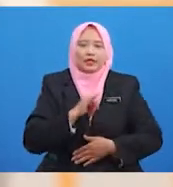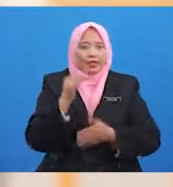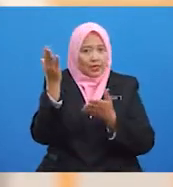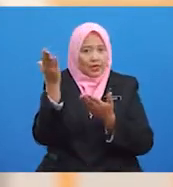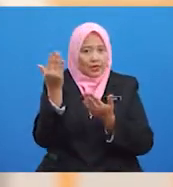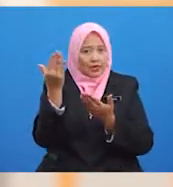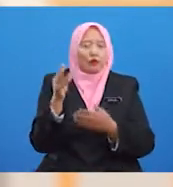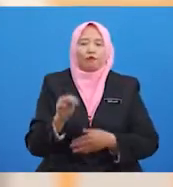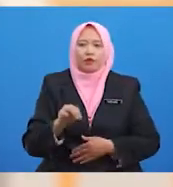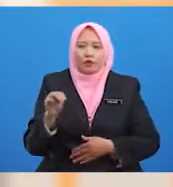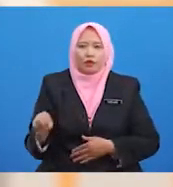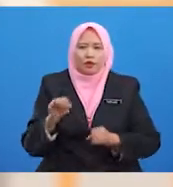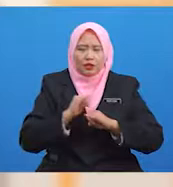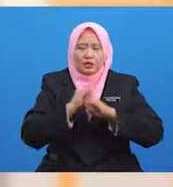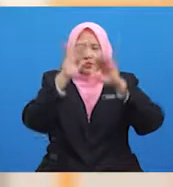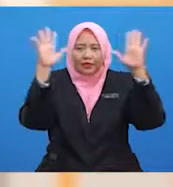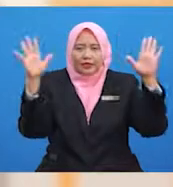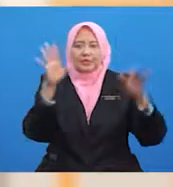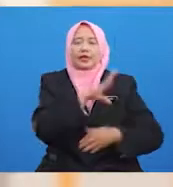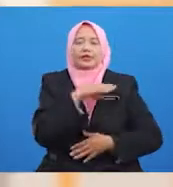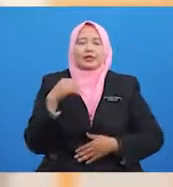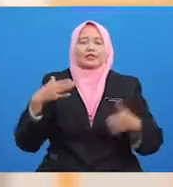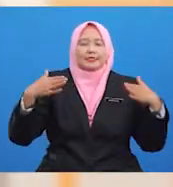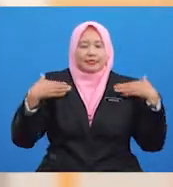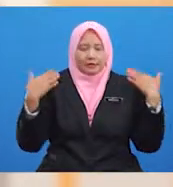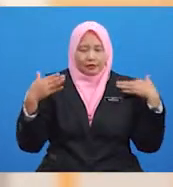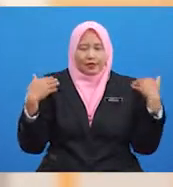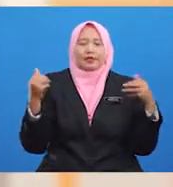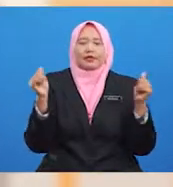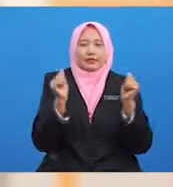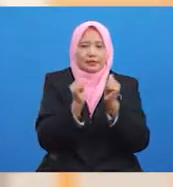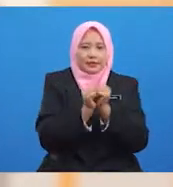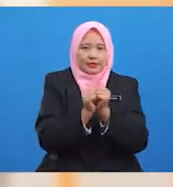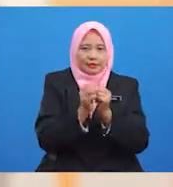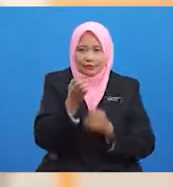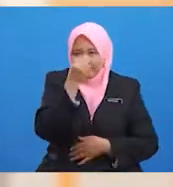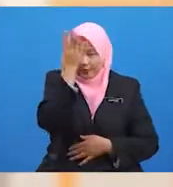akan jelas dan seronok mendengar penerangan daripada cikgu.